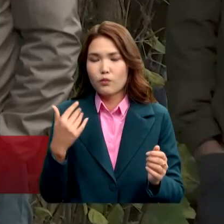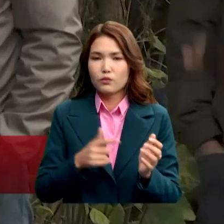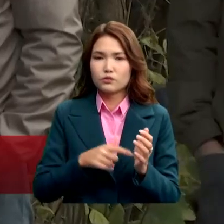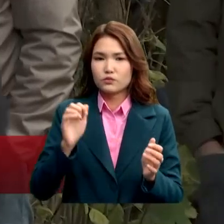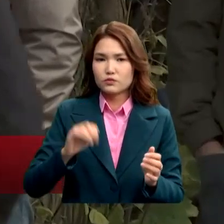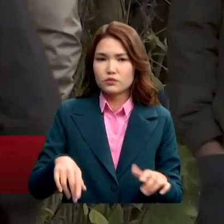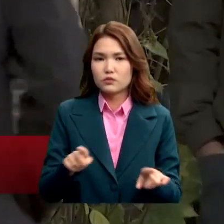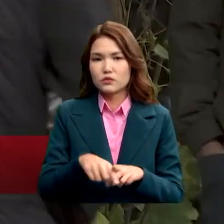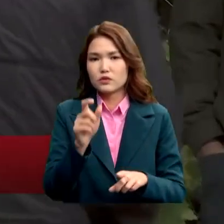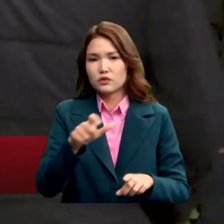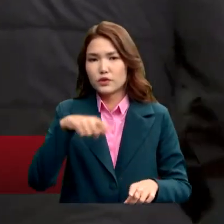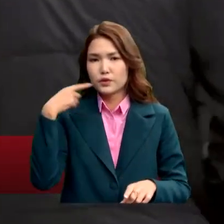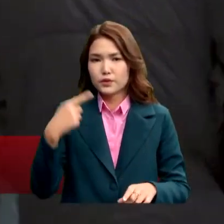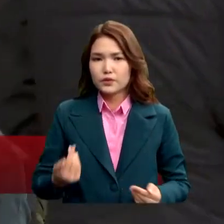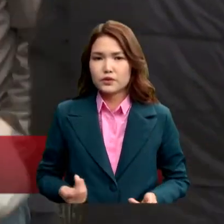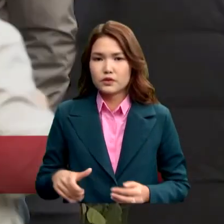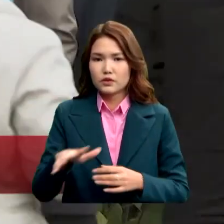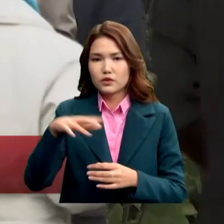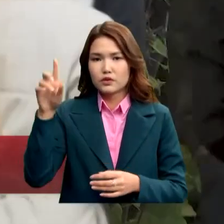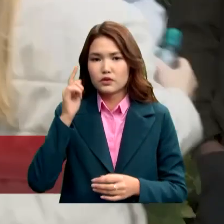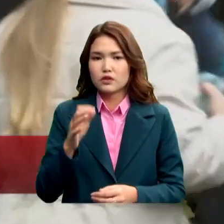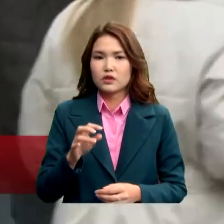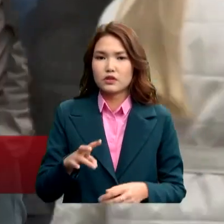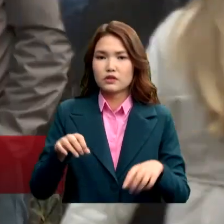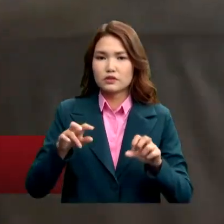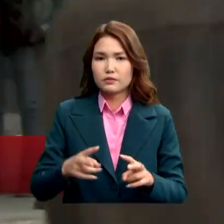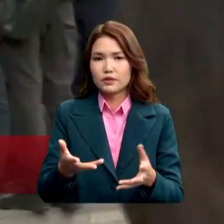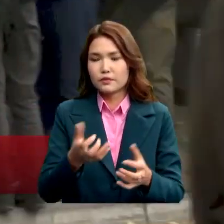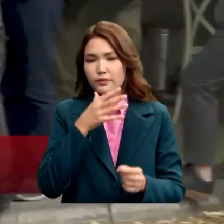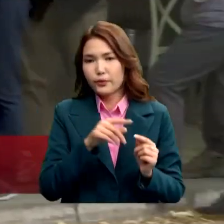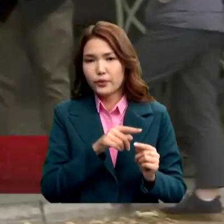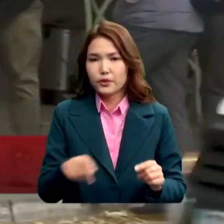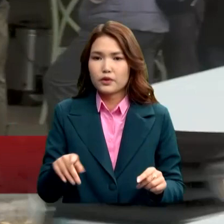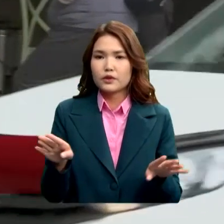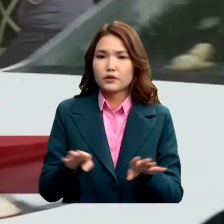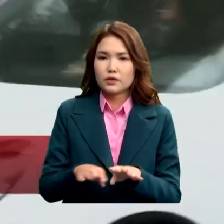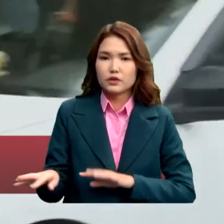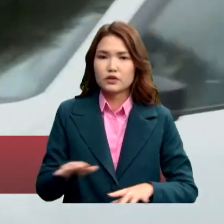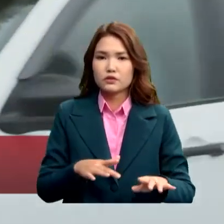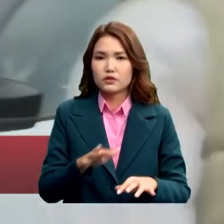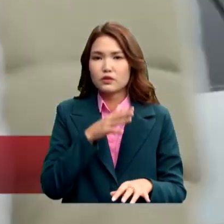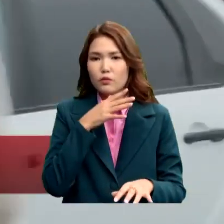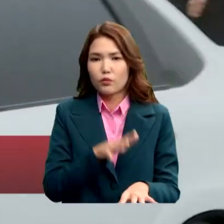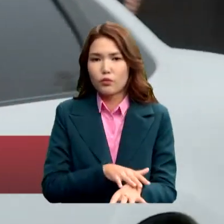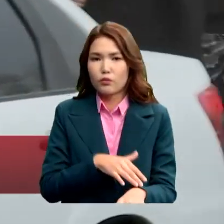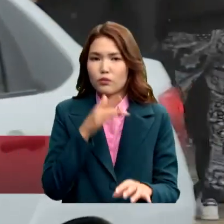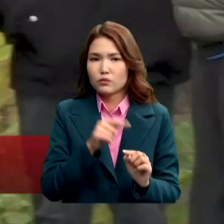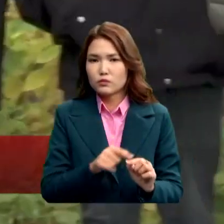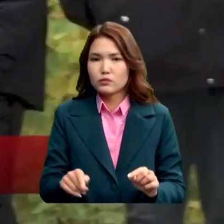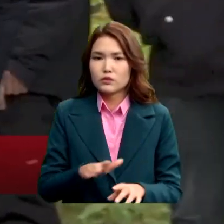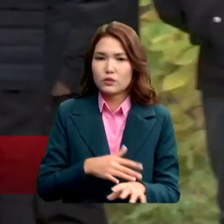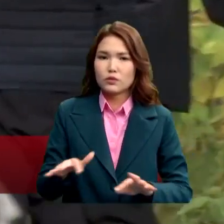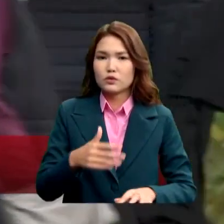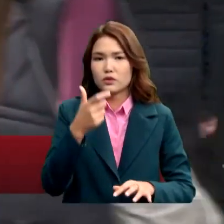90% дегеніңіз 8 миллионға жуық. Сонда осынша ресейлік келіп жұмысқа орналасқанша күтеміз бе? Ұлттық экономика министрі